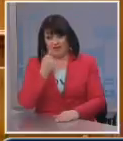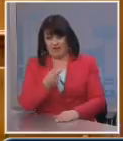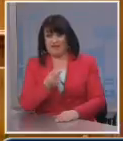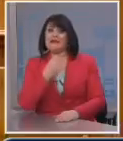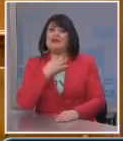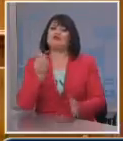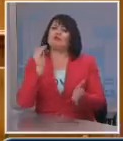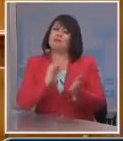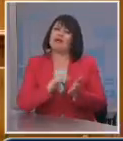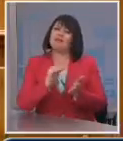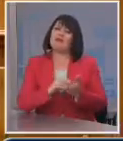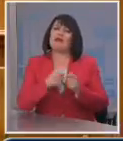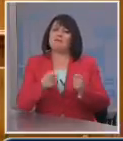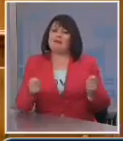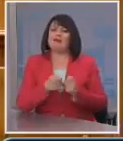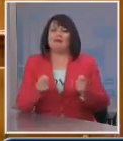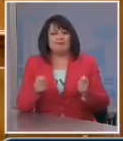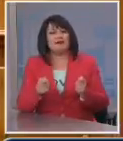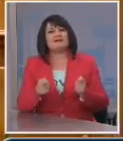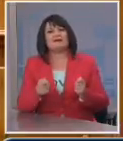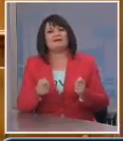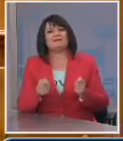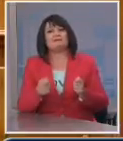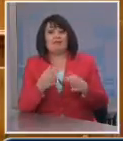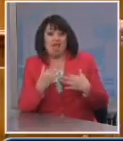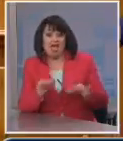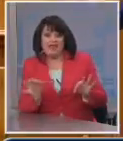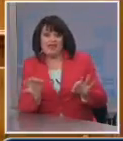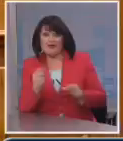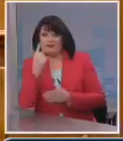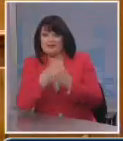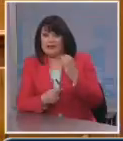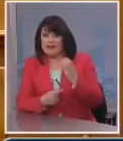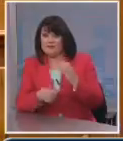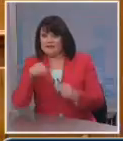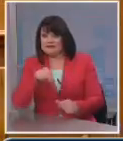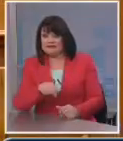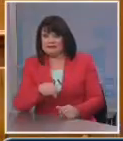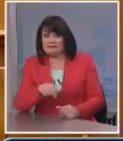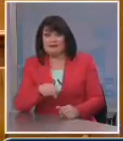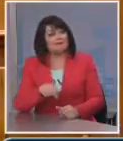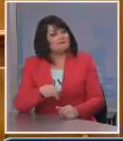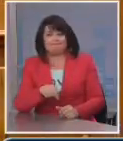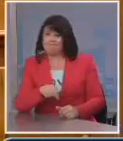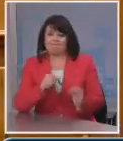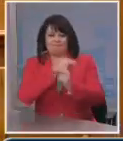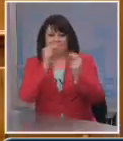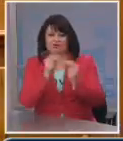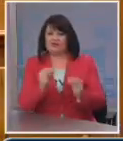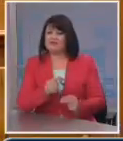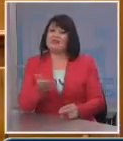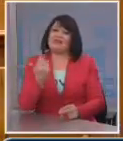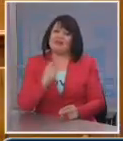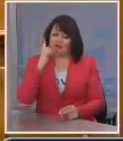χρειαστούν νέα μέτρα για να καλύψουν την τρύπα από τα μέτρα τα οποία ψηφίζετε σήμερα και δεν θα αποδώσουν, και